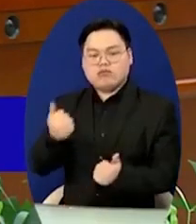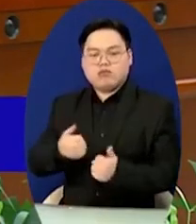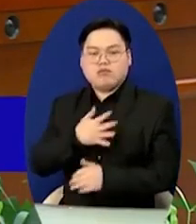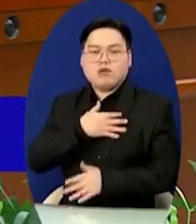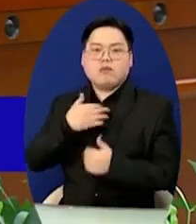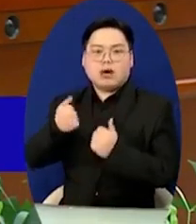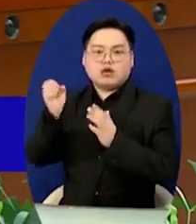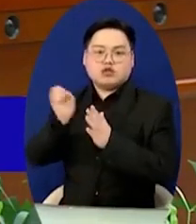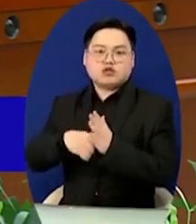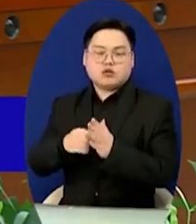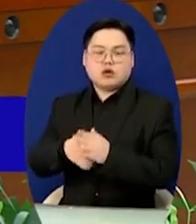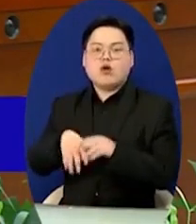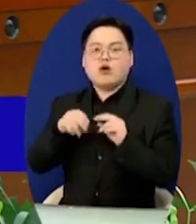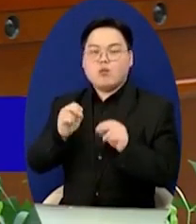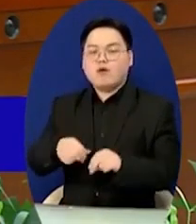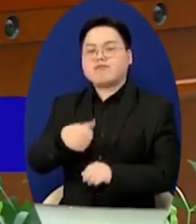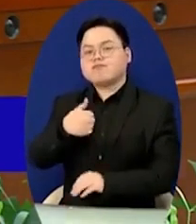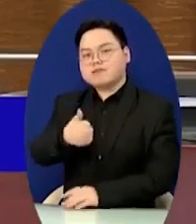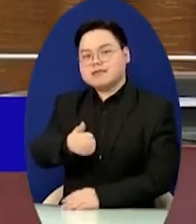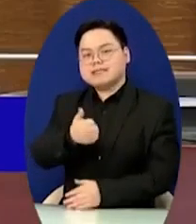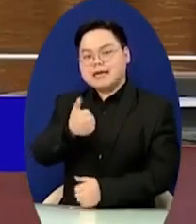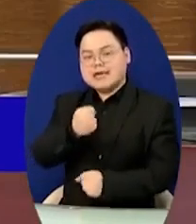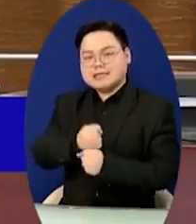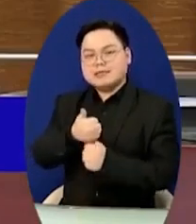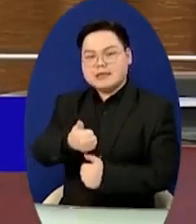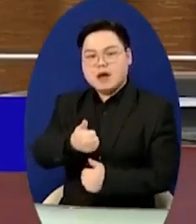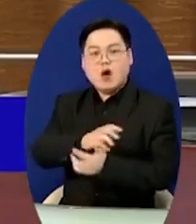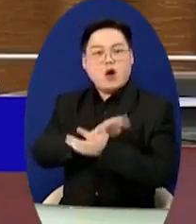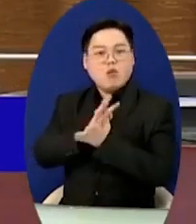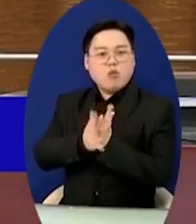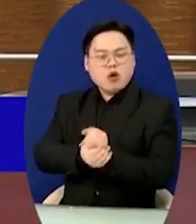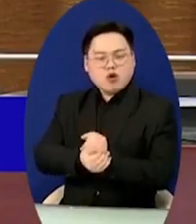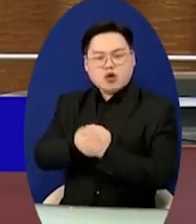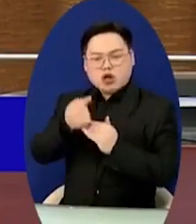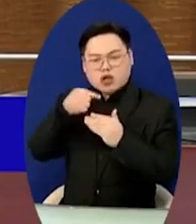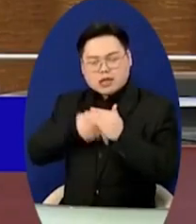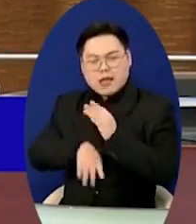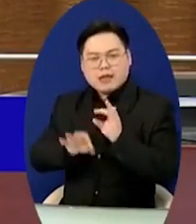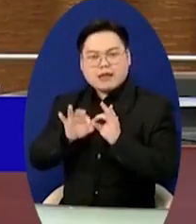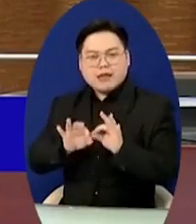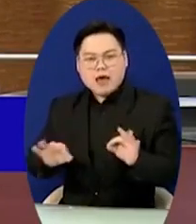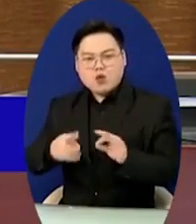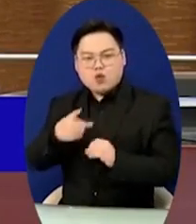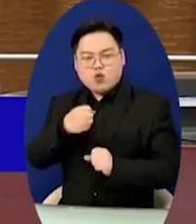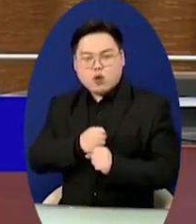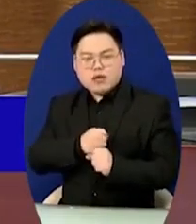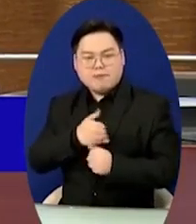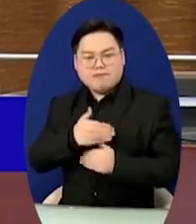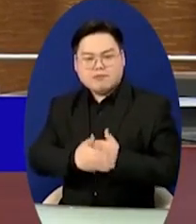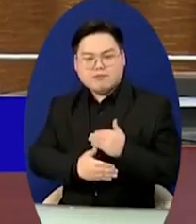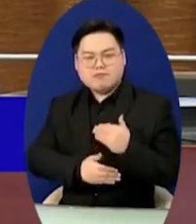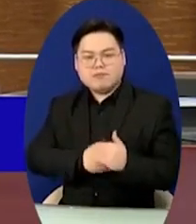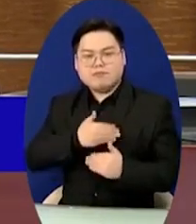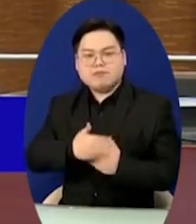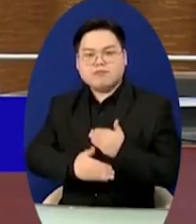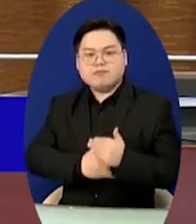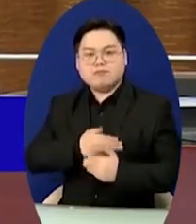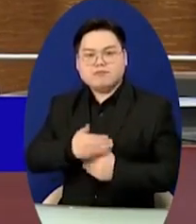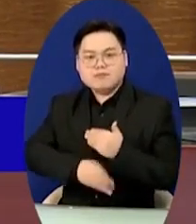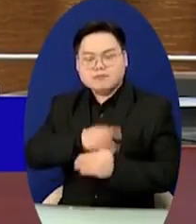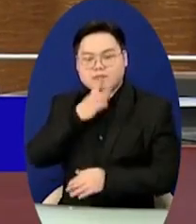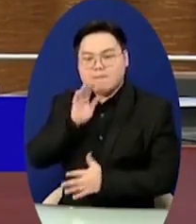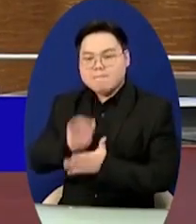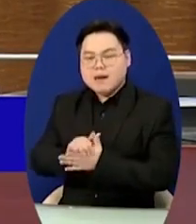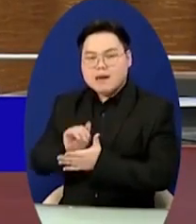бахарх ёстой гэд болоо олон бахарж болно. Тэгтээ нөгөө процесс нь процесс нь өөрө нотлох баримтын хүрээнд энд ингээд